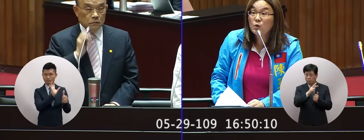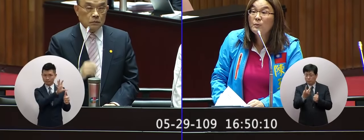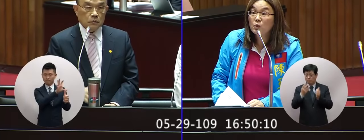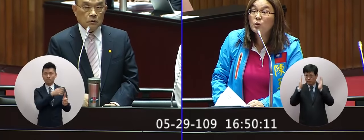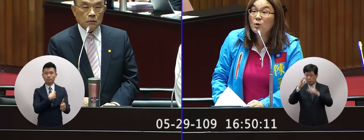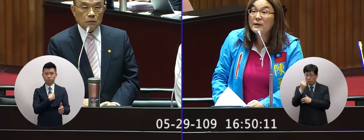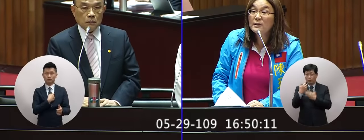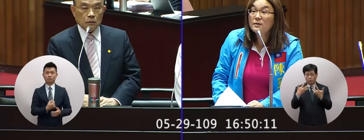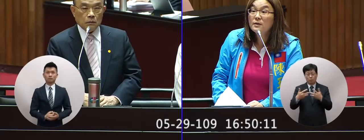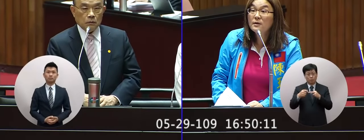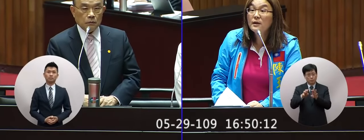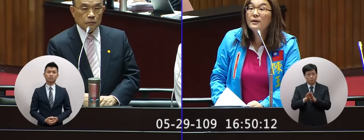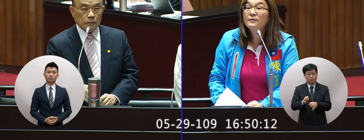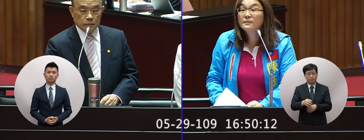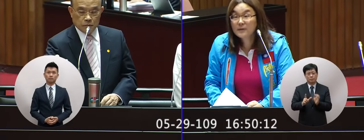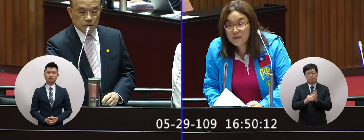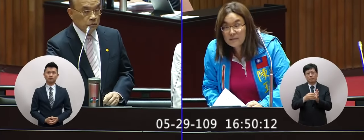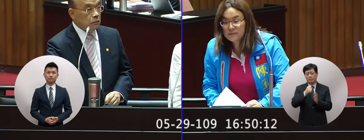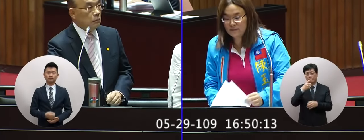在金门部分多我们多多。